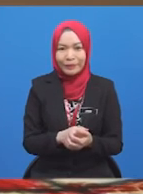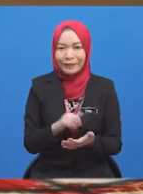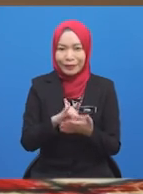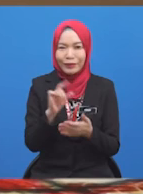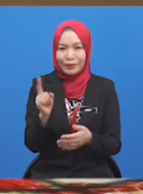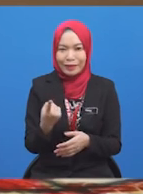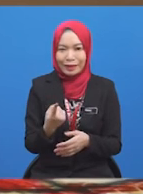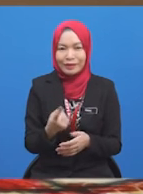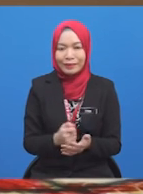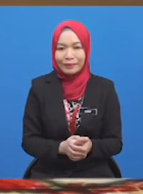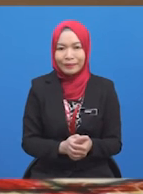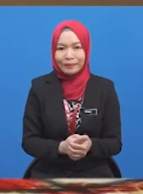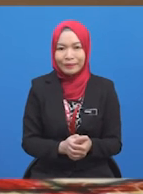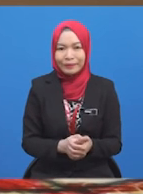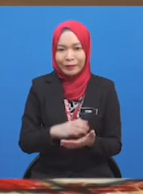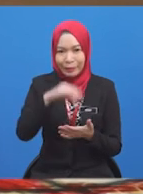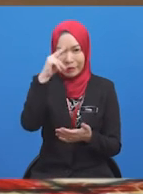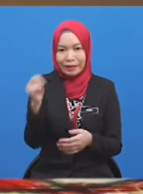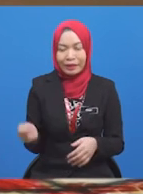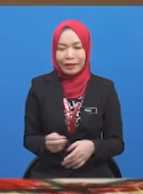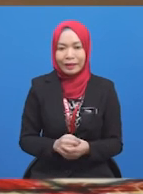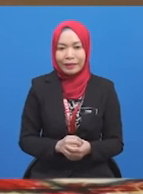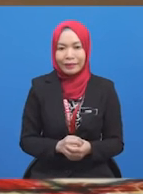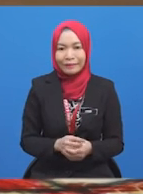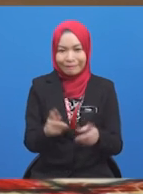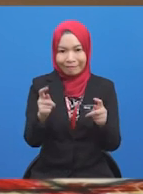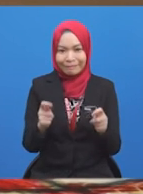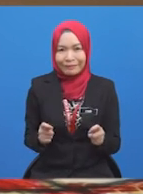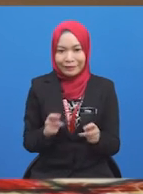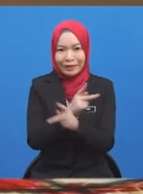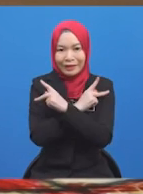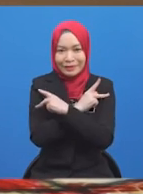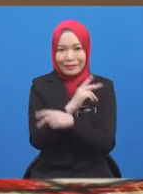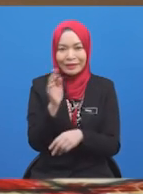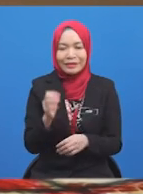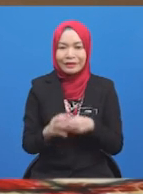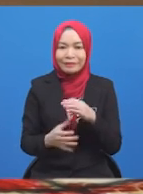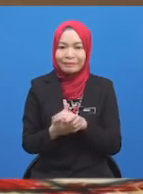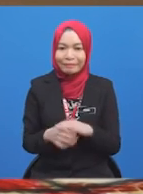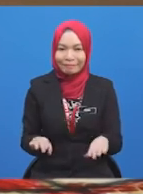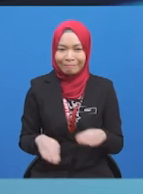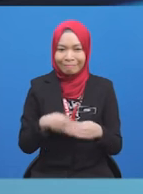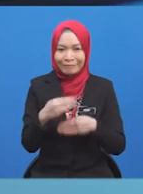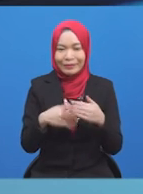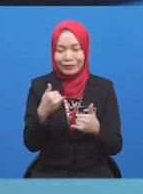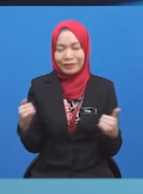Sekian sahaja sesi pembelajaran kita. Sehingga kita berjumpa lagi, selamat maju jaya.